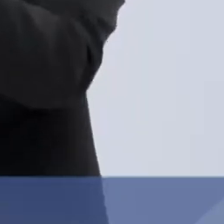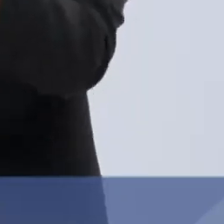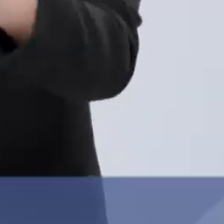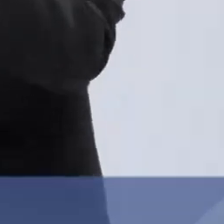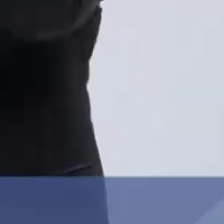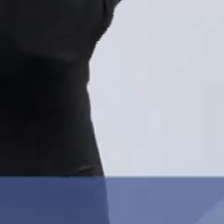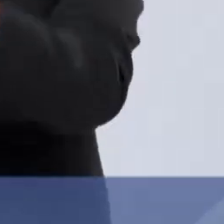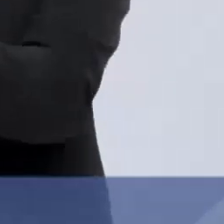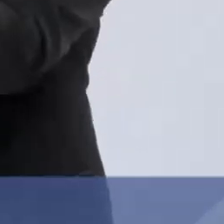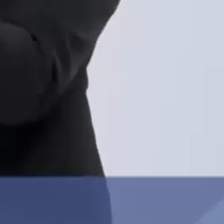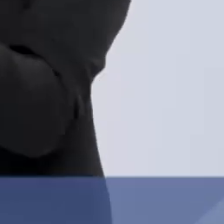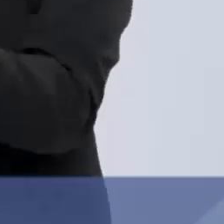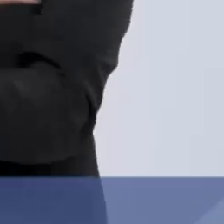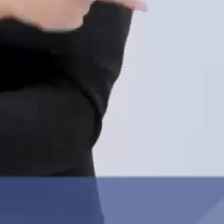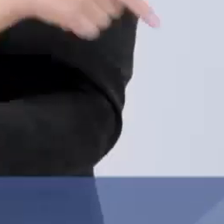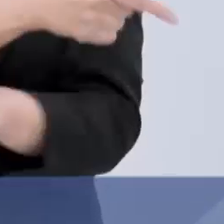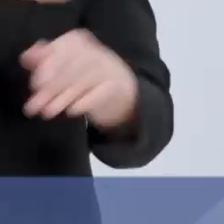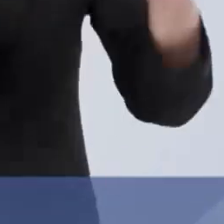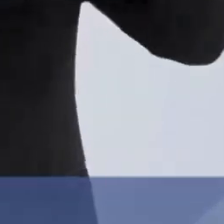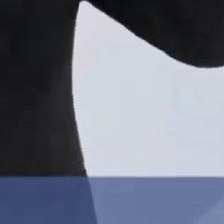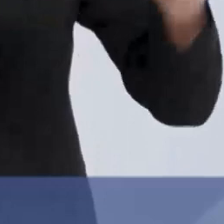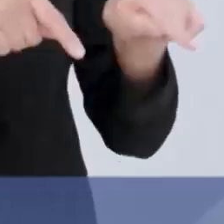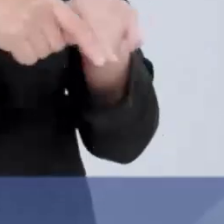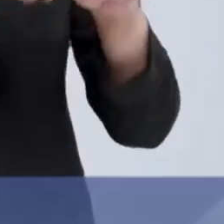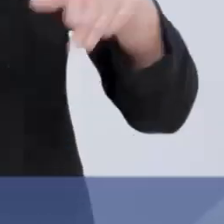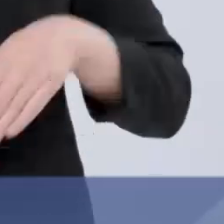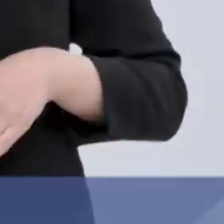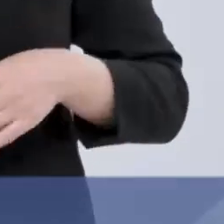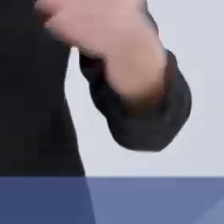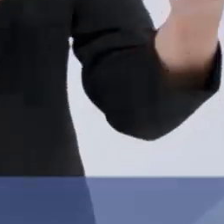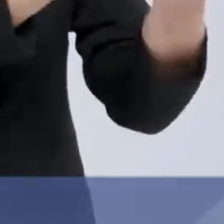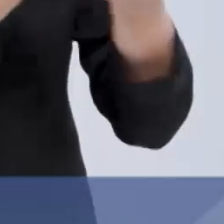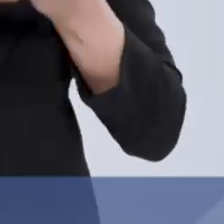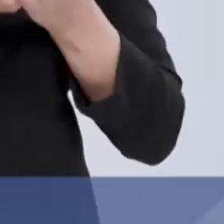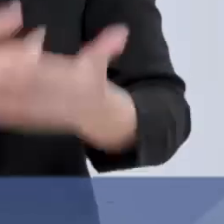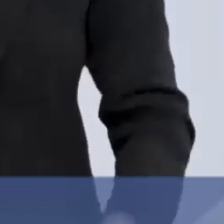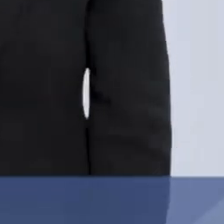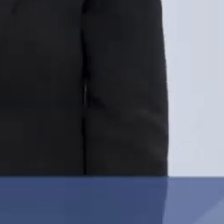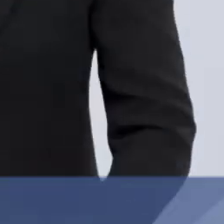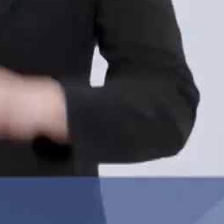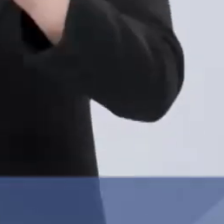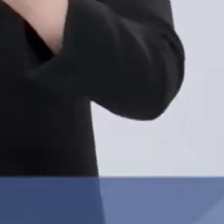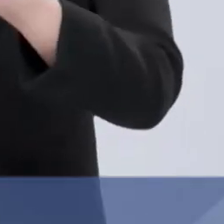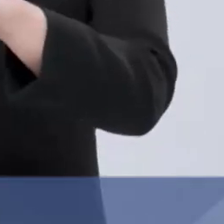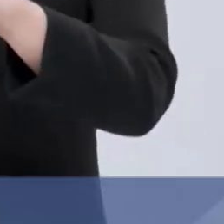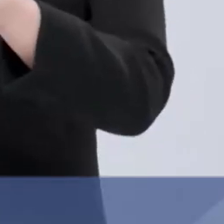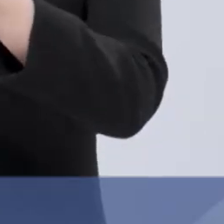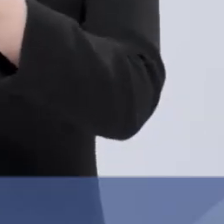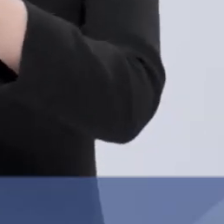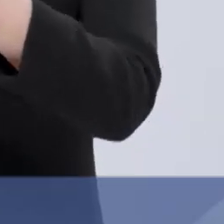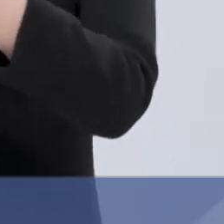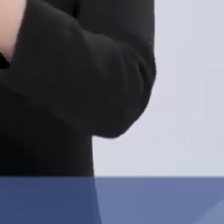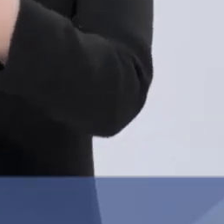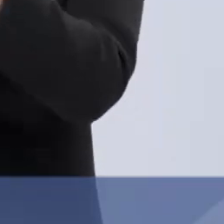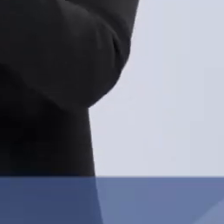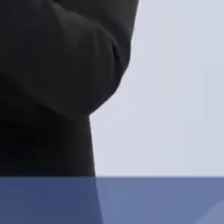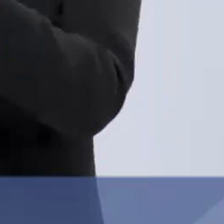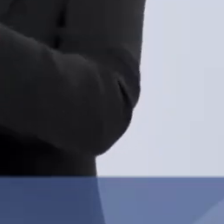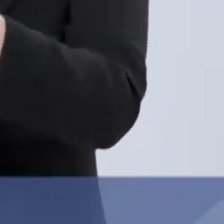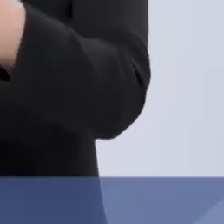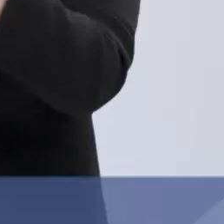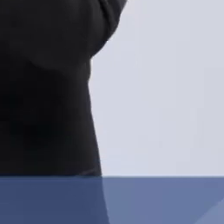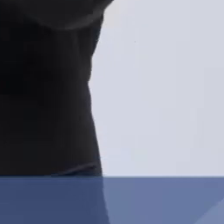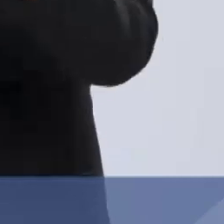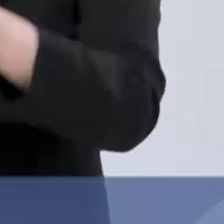투표용지를, 관외 선거인은 투표용지와 회송용 봉투를 받습니다. 재보궐선거지역은 해당 투표용지를